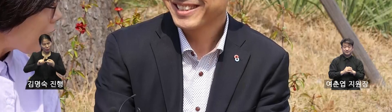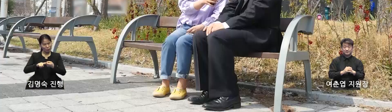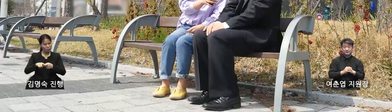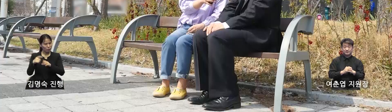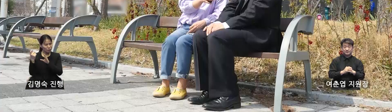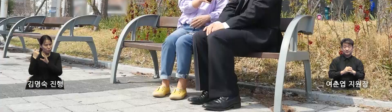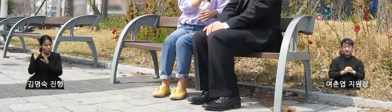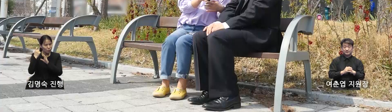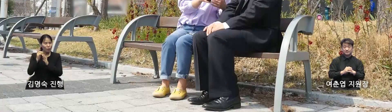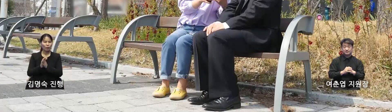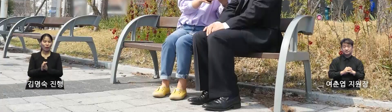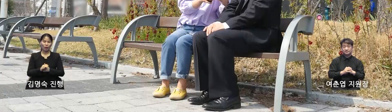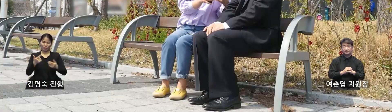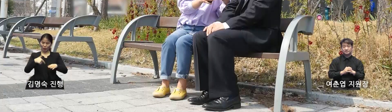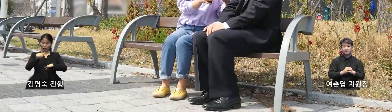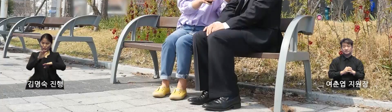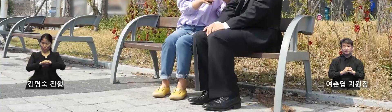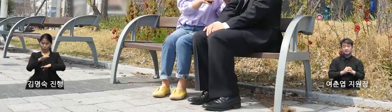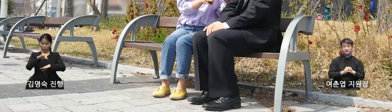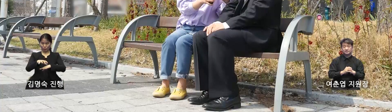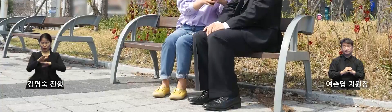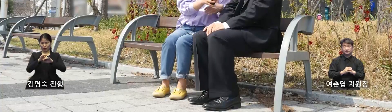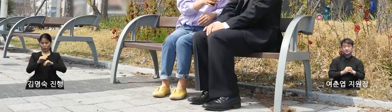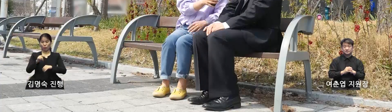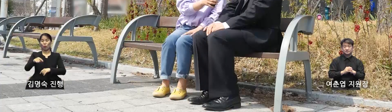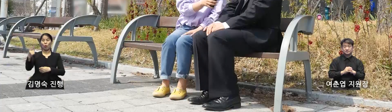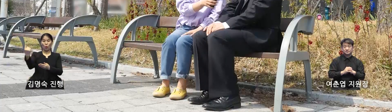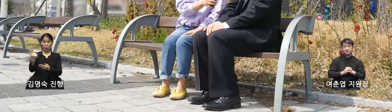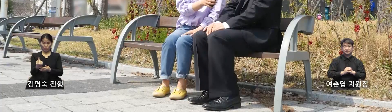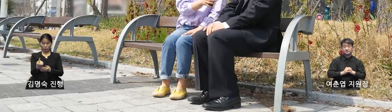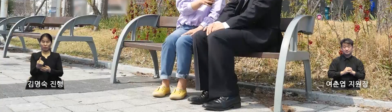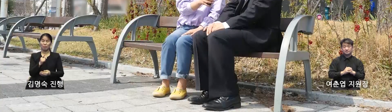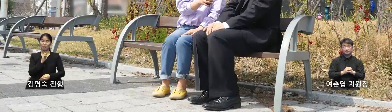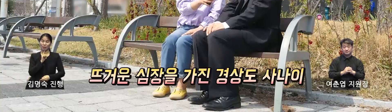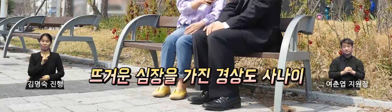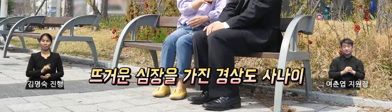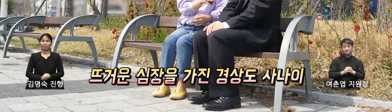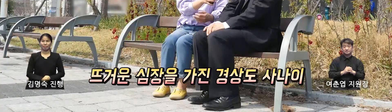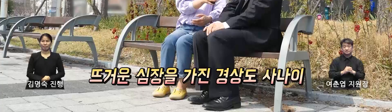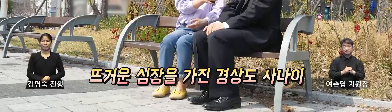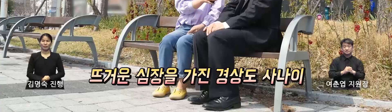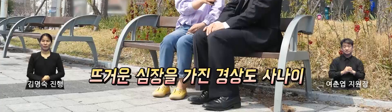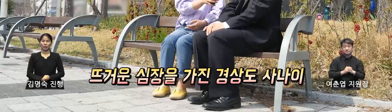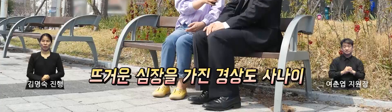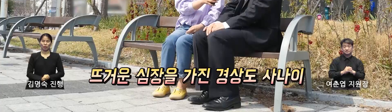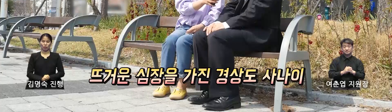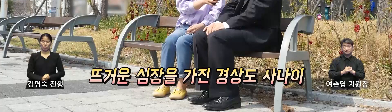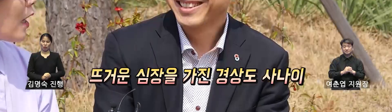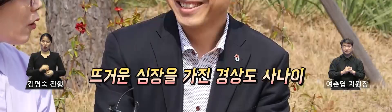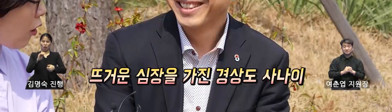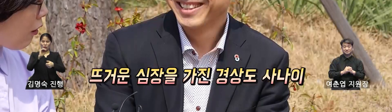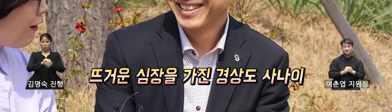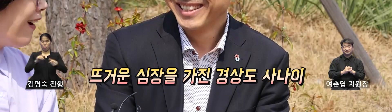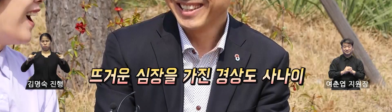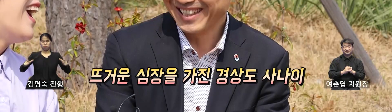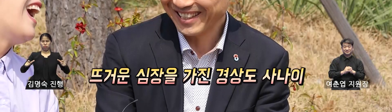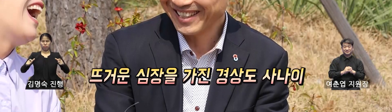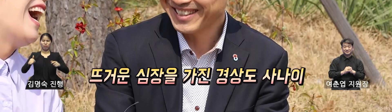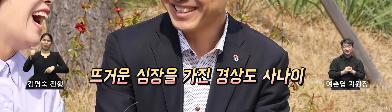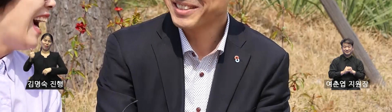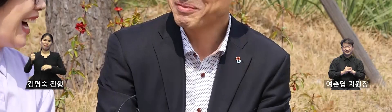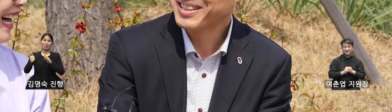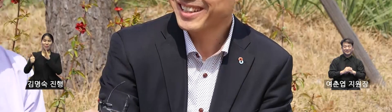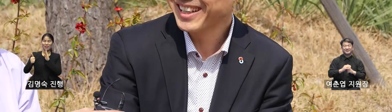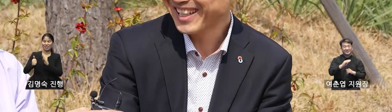보니까 대전으로 이제 발령 받으셔서 오셨다고 하는데 네. 경상도 사나이이시네요.